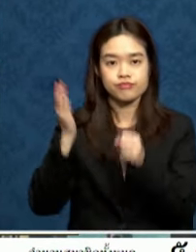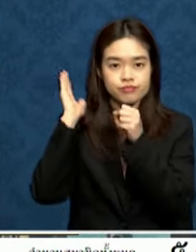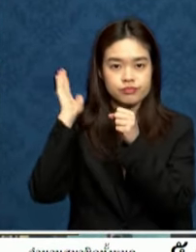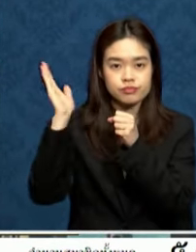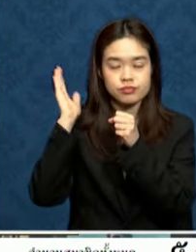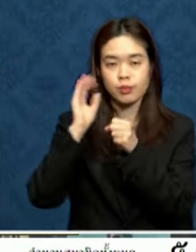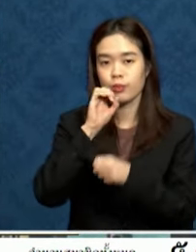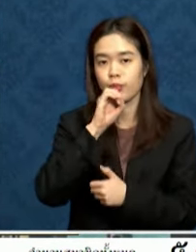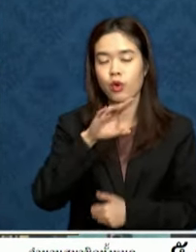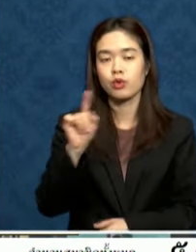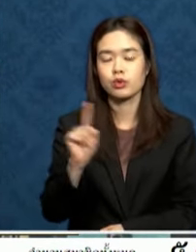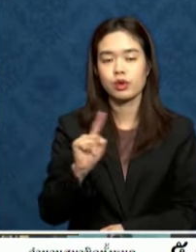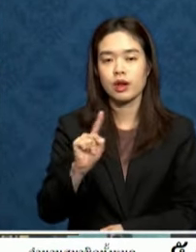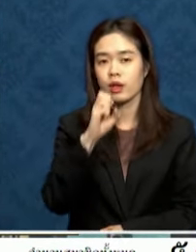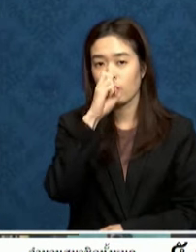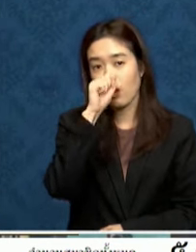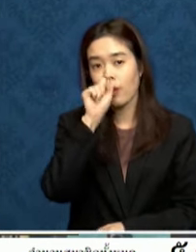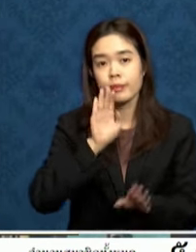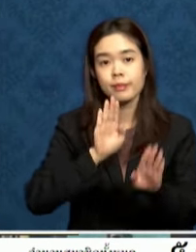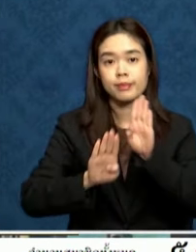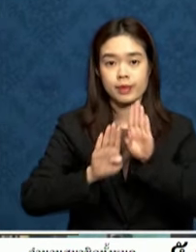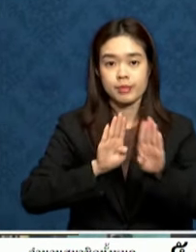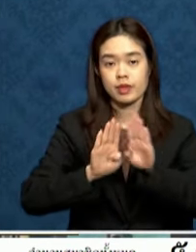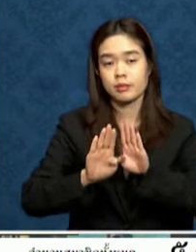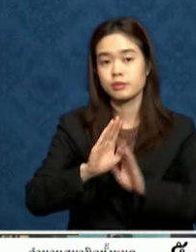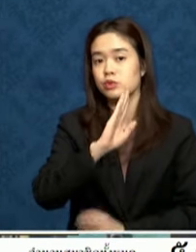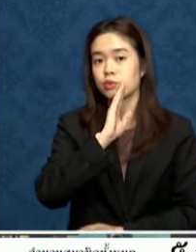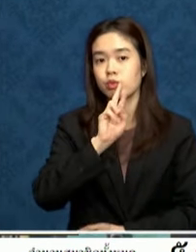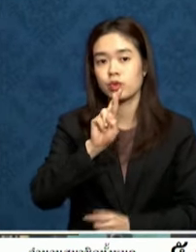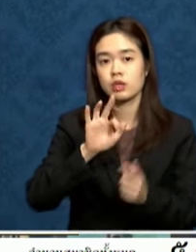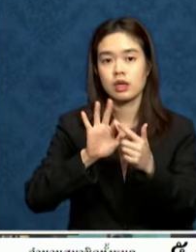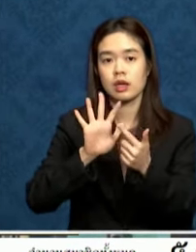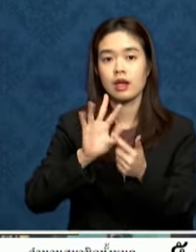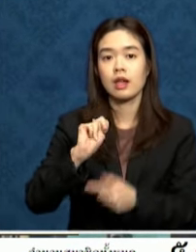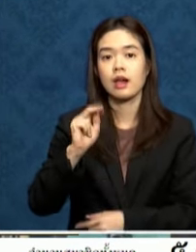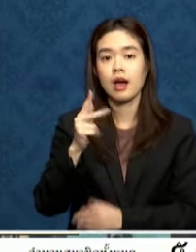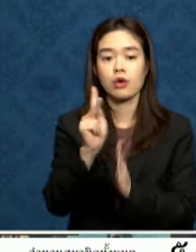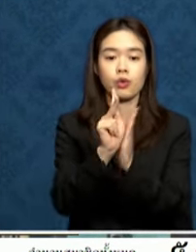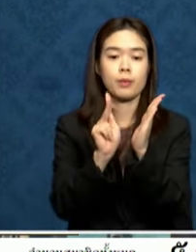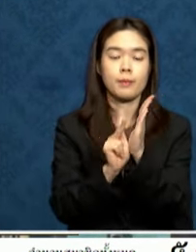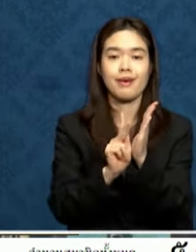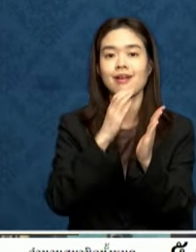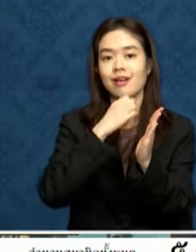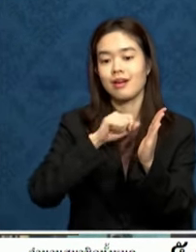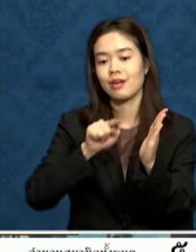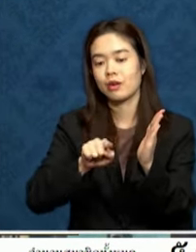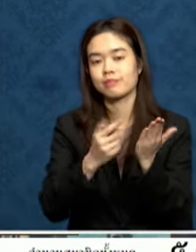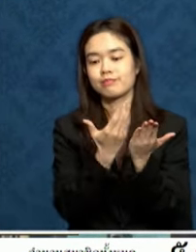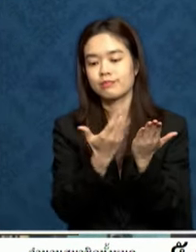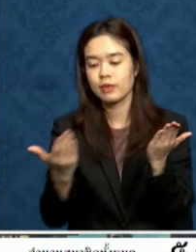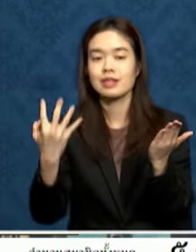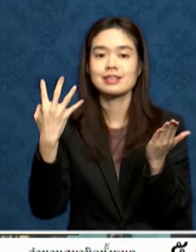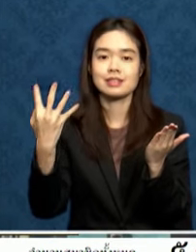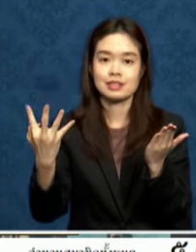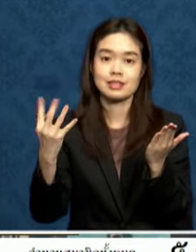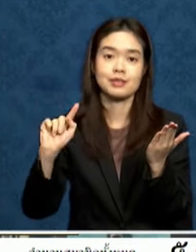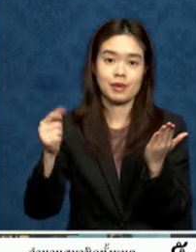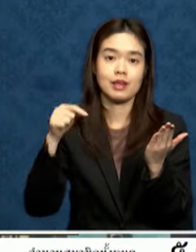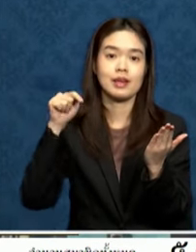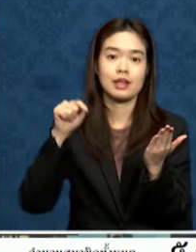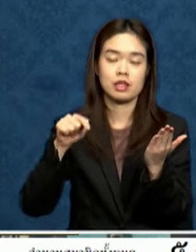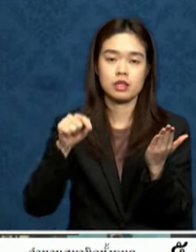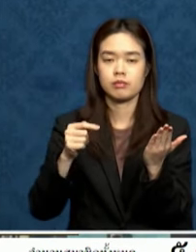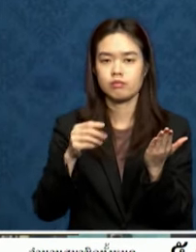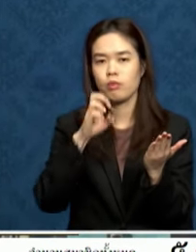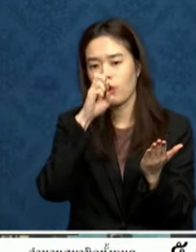เปรียบเทียบให้เห็นว่าร่างเดิมที่กฎหมายเดิมและร่างทั้ง 4ฉบับที่ออกมา